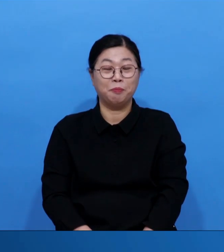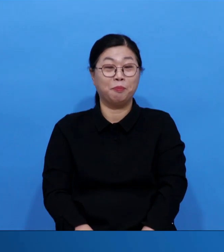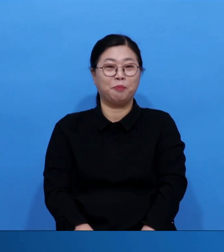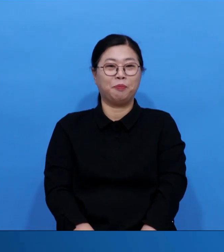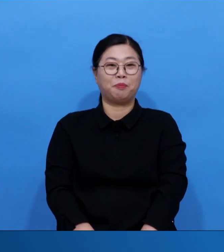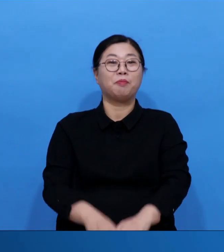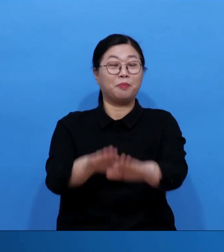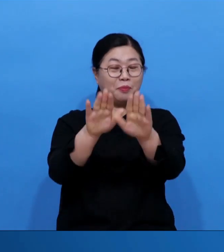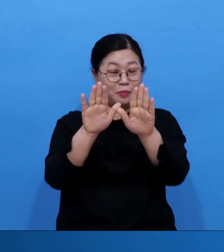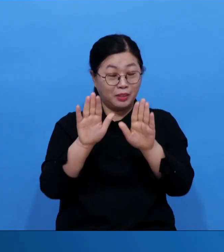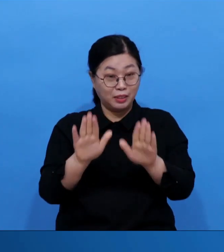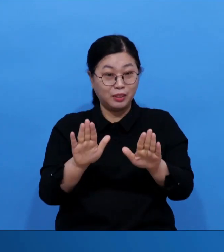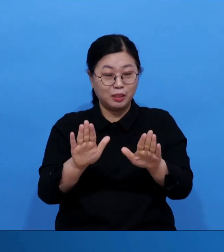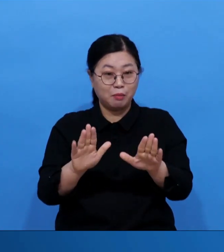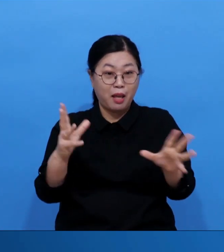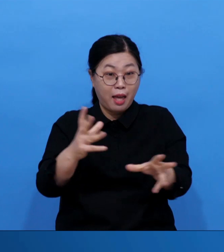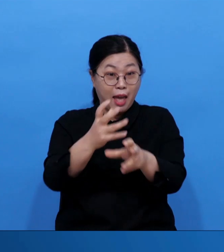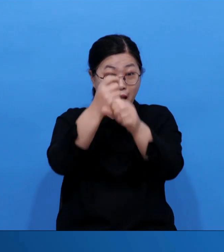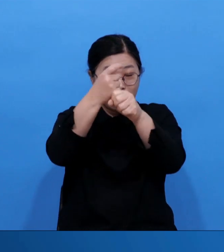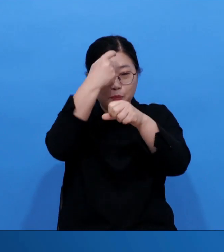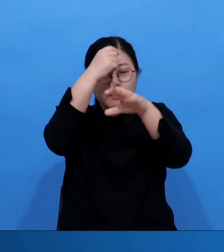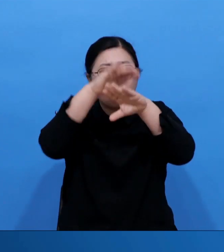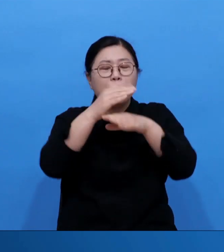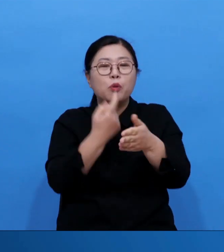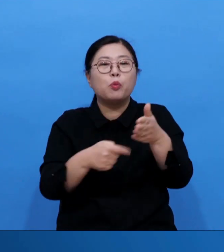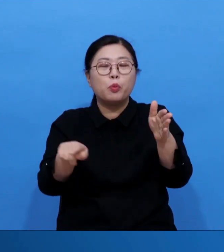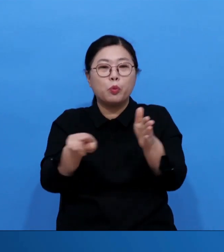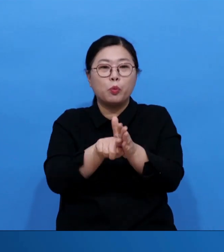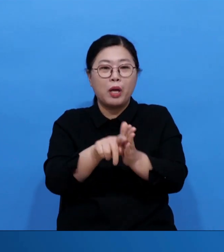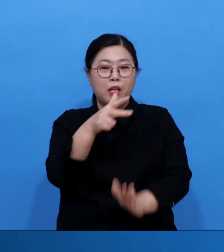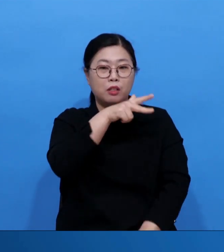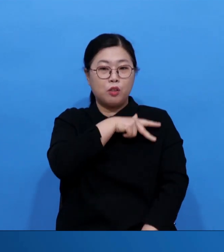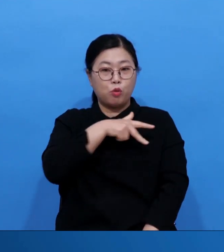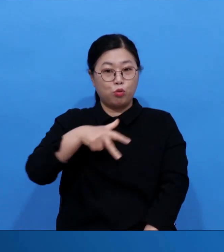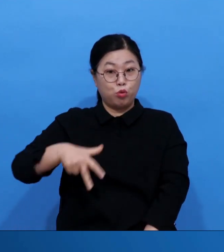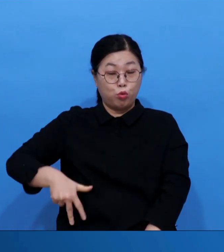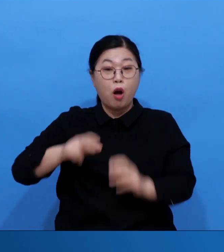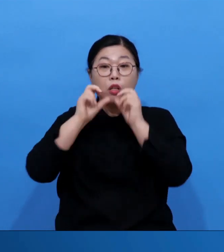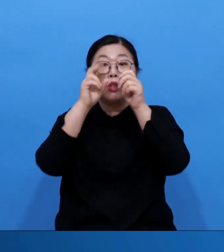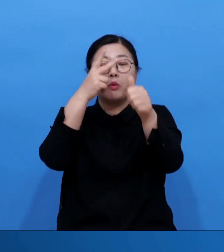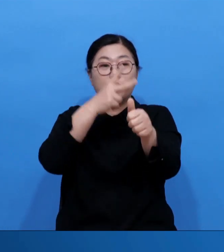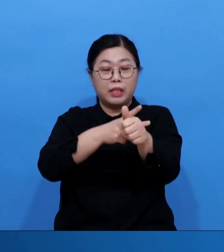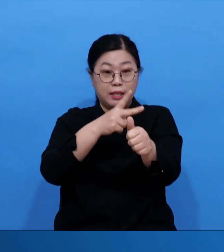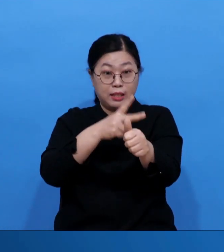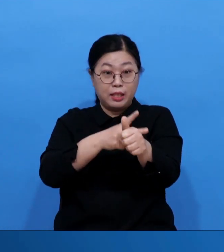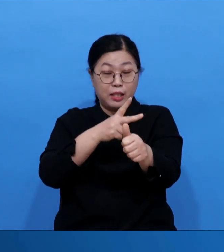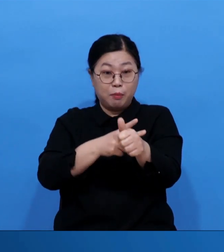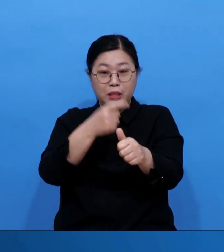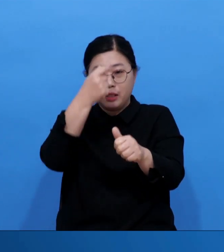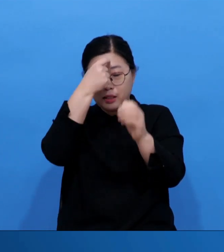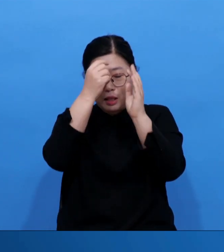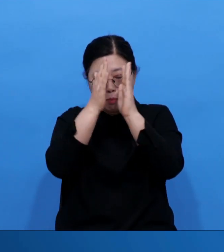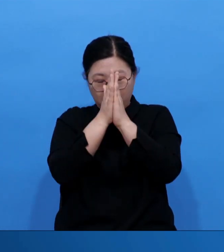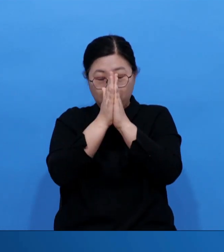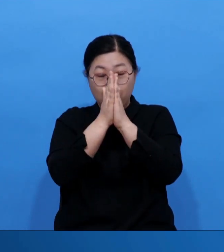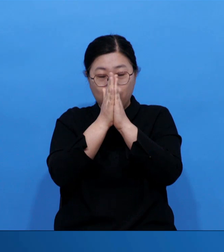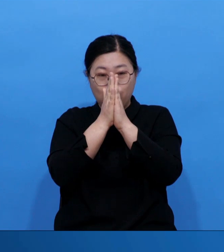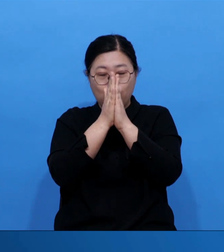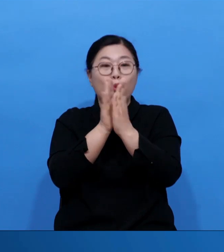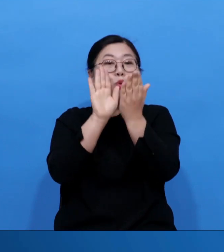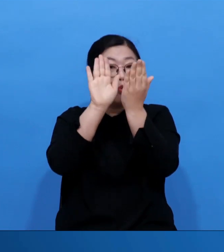네, 이 시간 핵심 예배를 위해 정주원 선교사님이 나오셔서 대표 기도해 주신